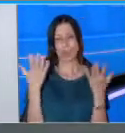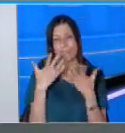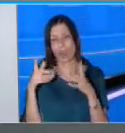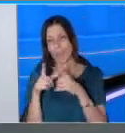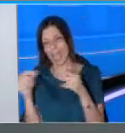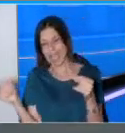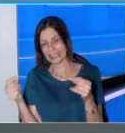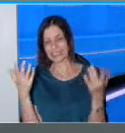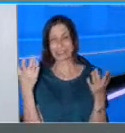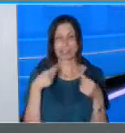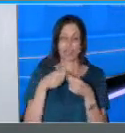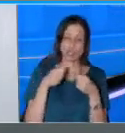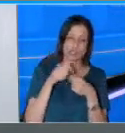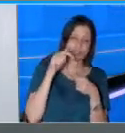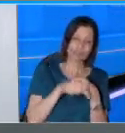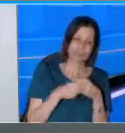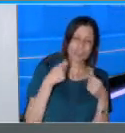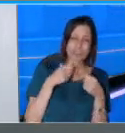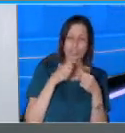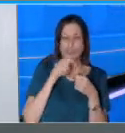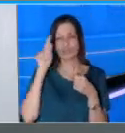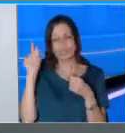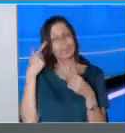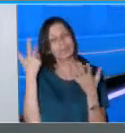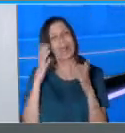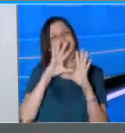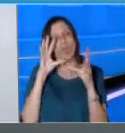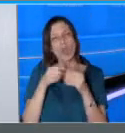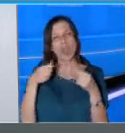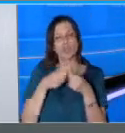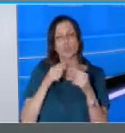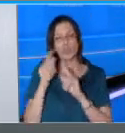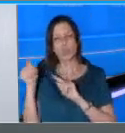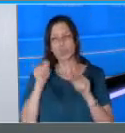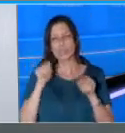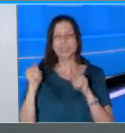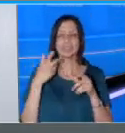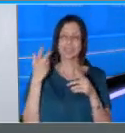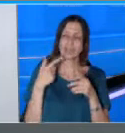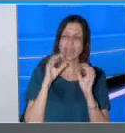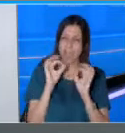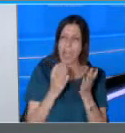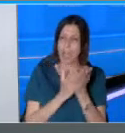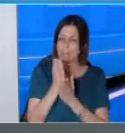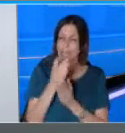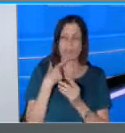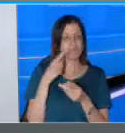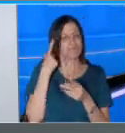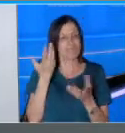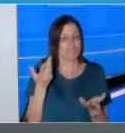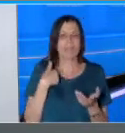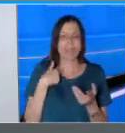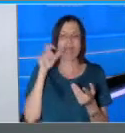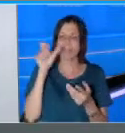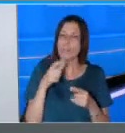קשור למה שקורה כאן, ומה שקורה שם קשור למה שקורה, את יודע, הכל קשור בעיניי. פר, אני לא יודעת להגיד לך, אני בן אדם